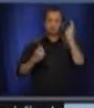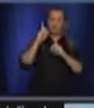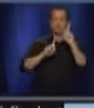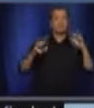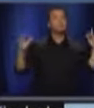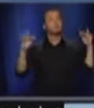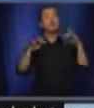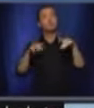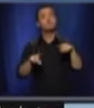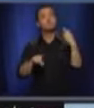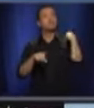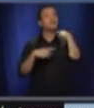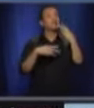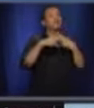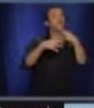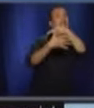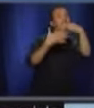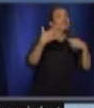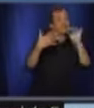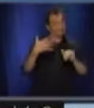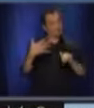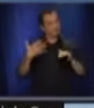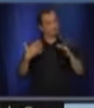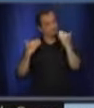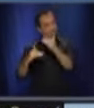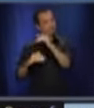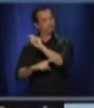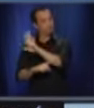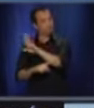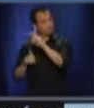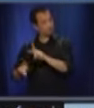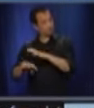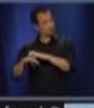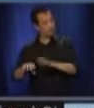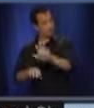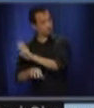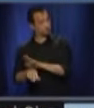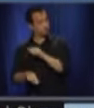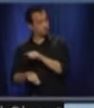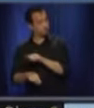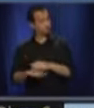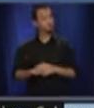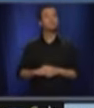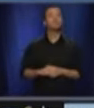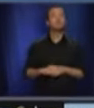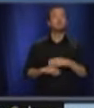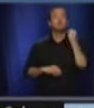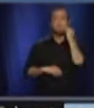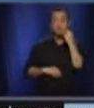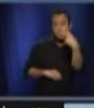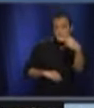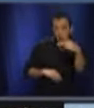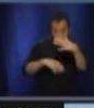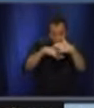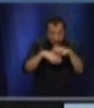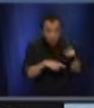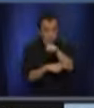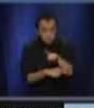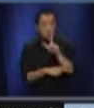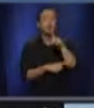mentionner. Bon. Maintenant, pour les personnes qui vivent dans les zones oranges, j'ai un message très